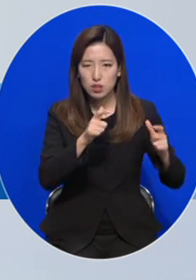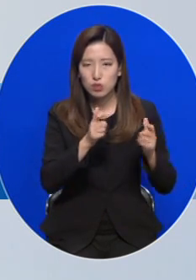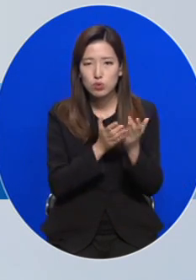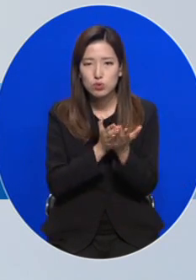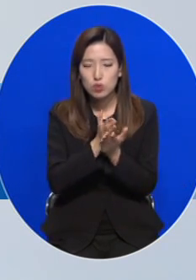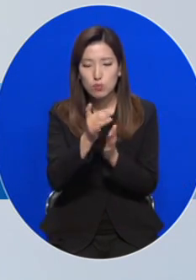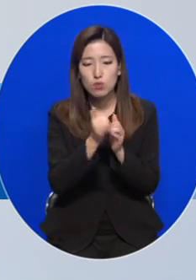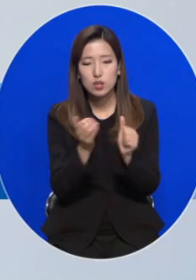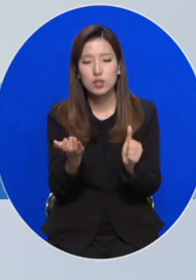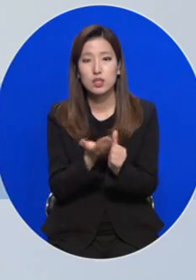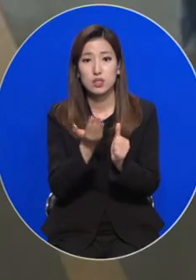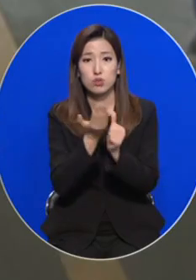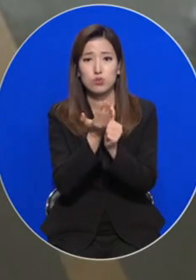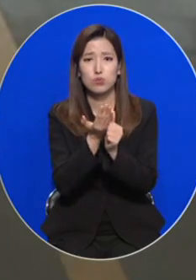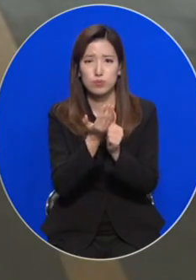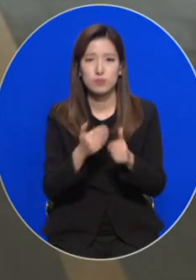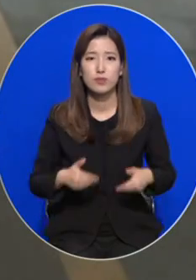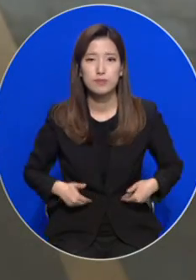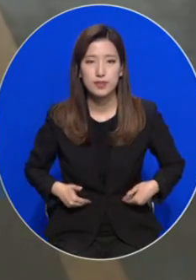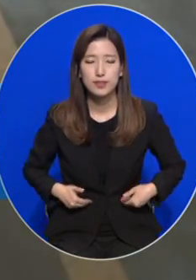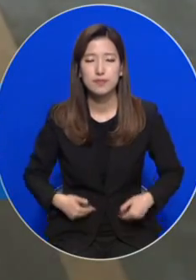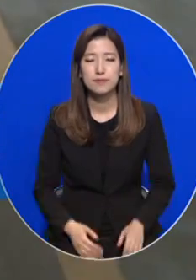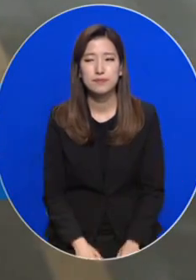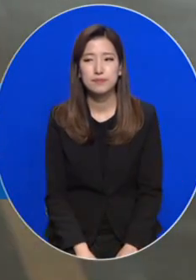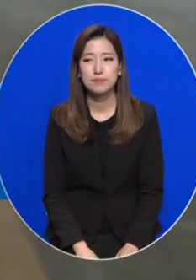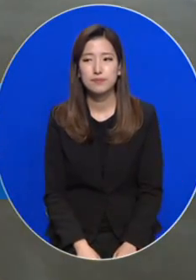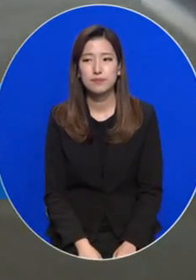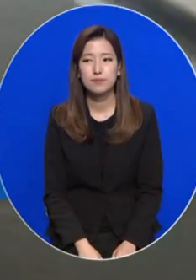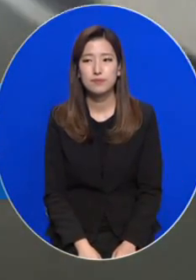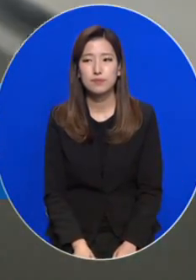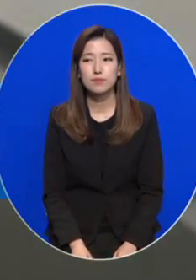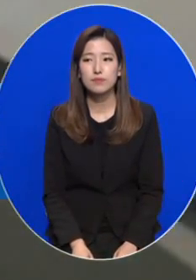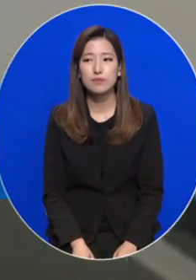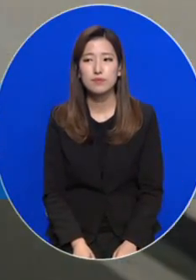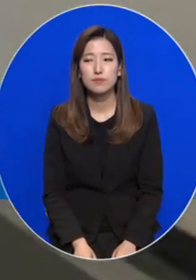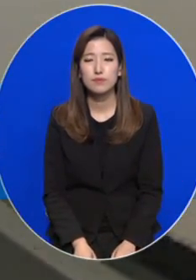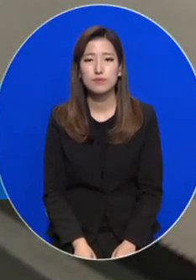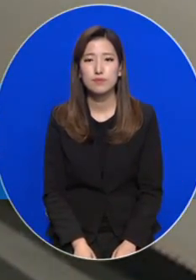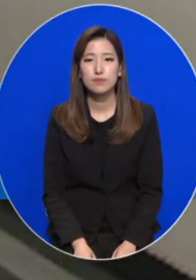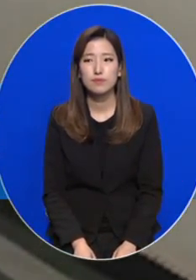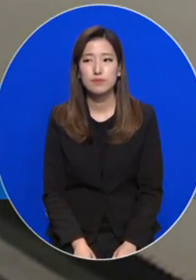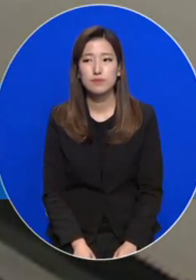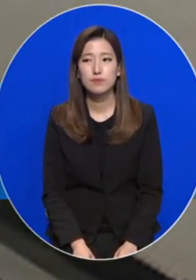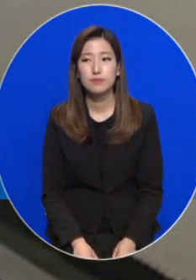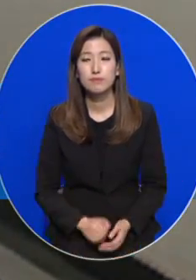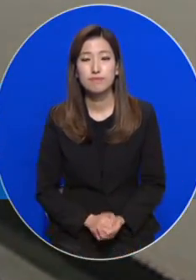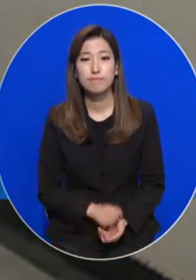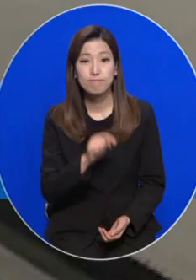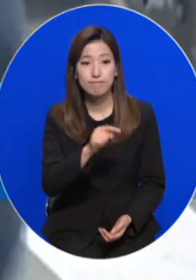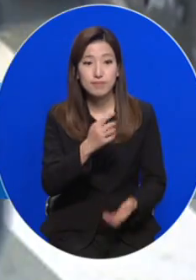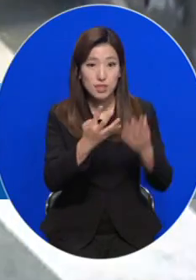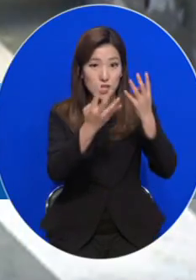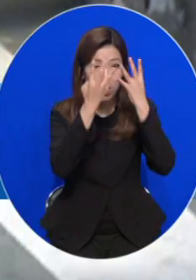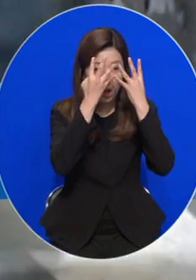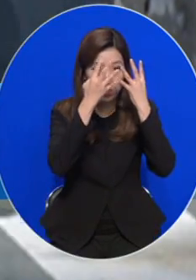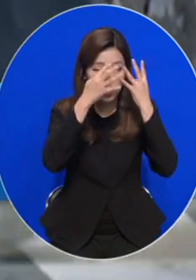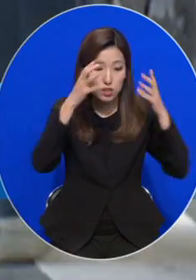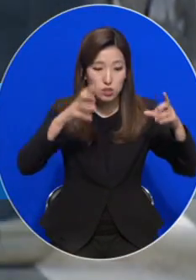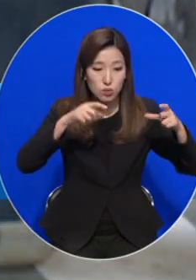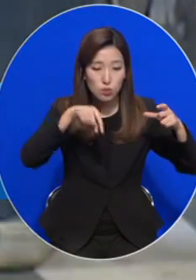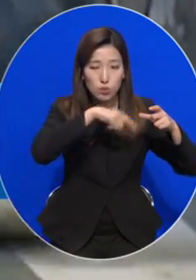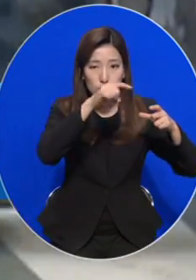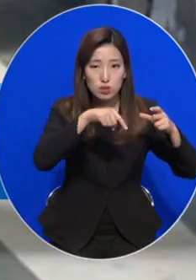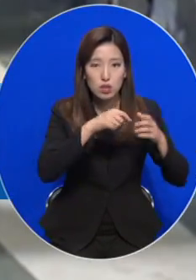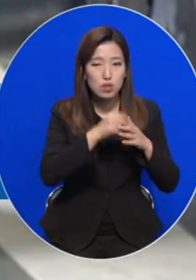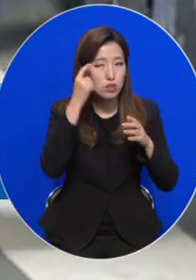수립할 것을 권고합니다. 아울러 교정시설에 수용 중인 정신질환자 치료를 위해 교정본부와 치료 감호소가 상호